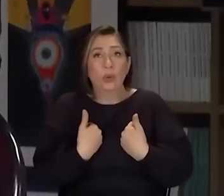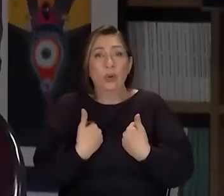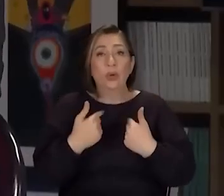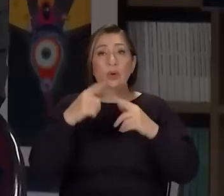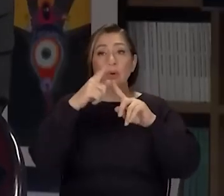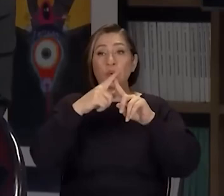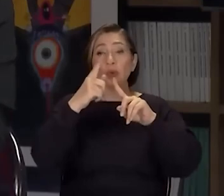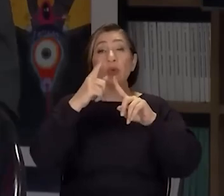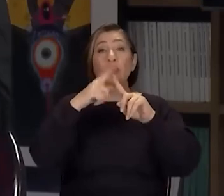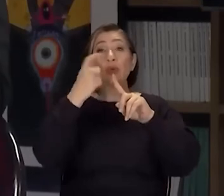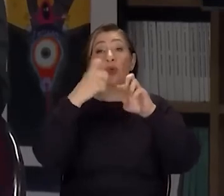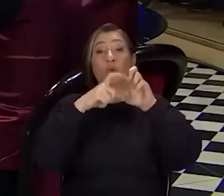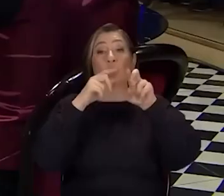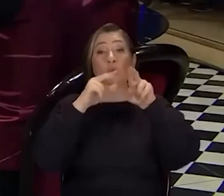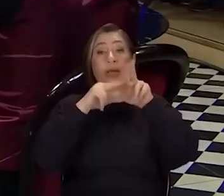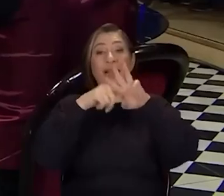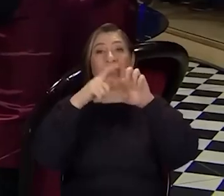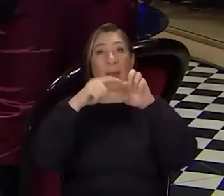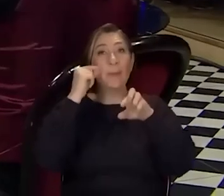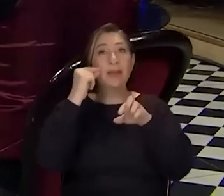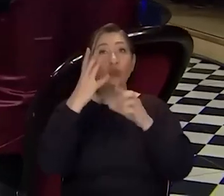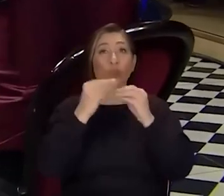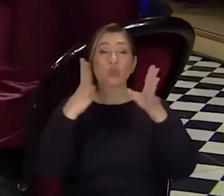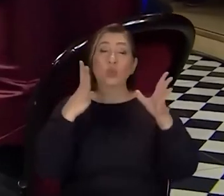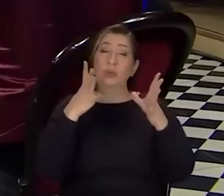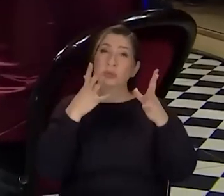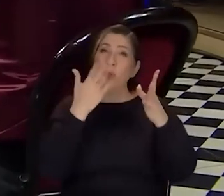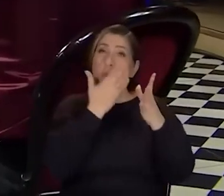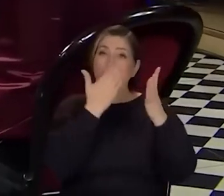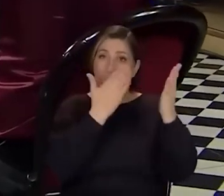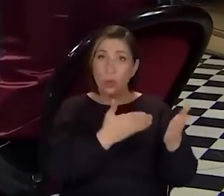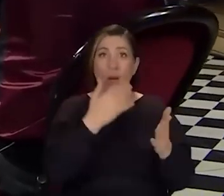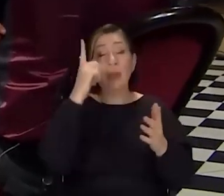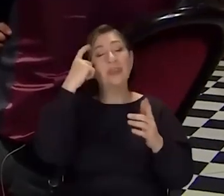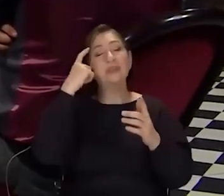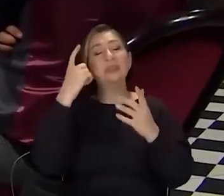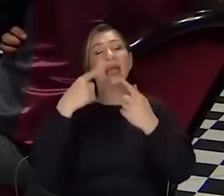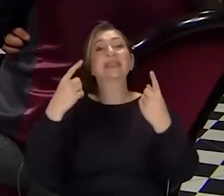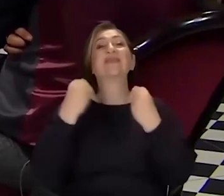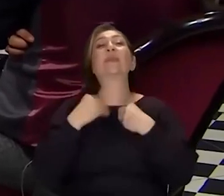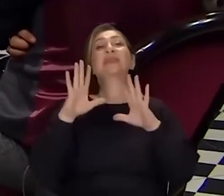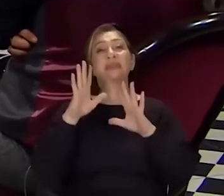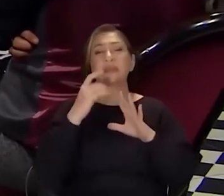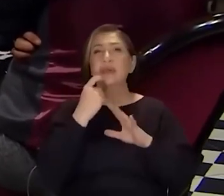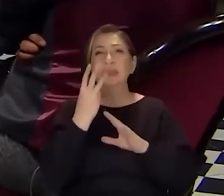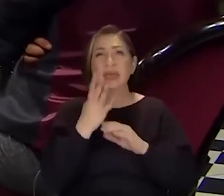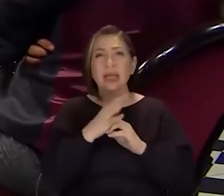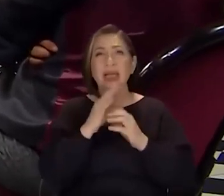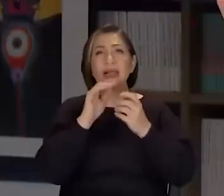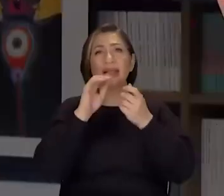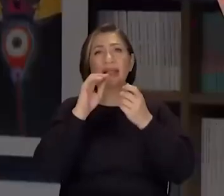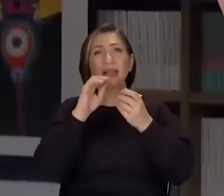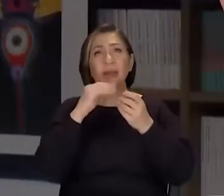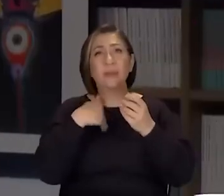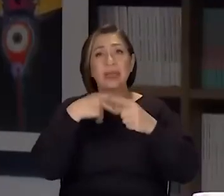Türker Bey'in çok büyük bir yatırımı, evet. müthiş bir yatırımıdır tabii ki. Muazzamdır. Allah başımızdan eksik etmesin. Nur içinde yatsın, devri daim olsun.